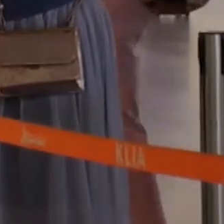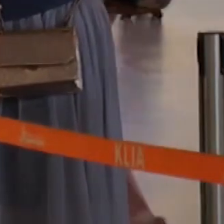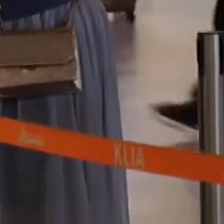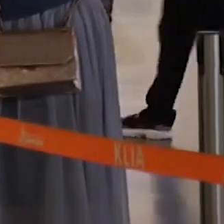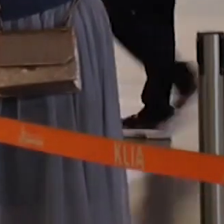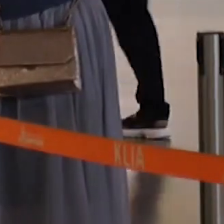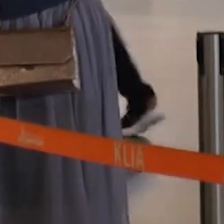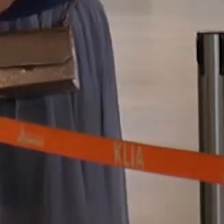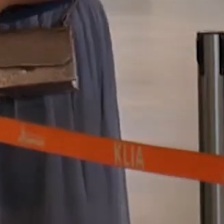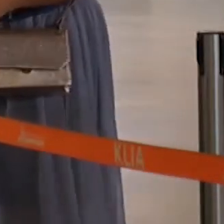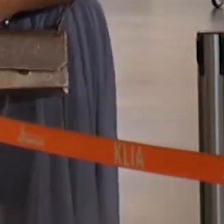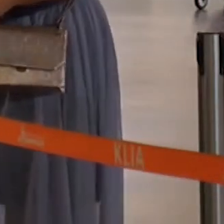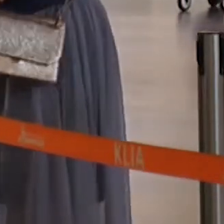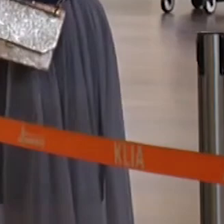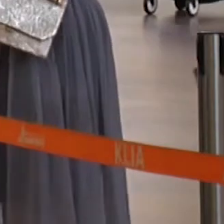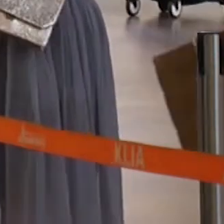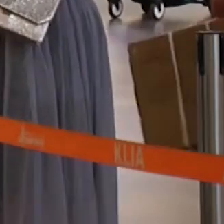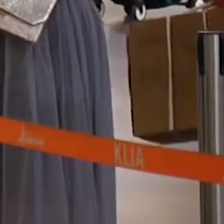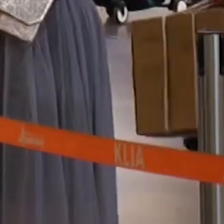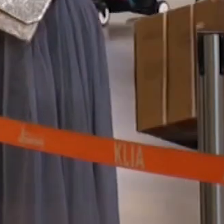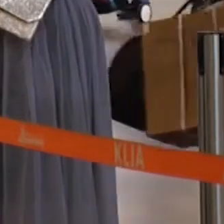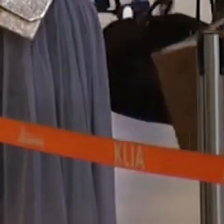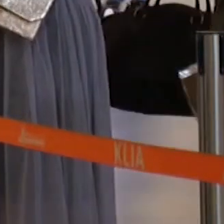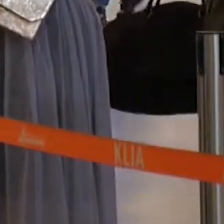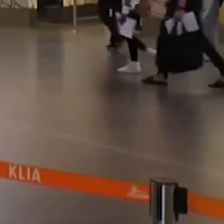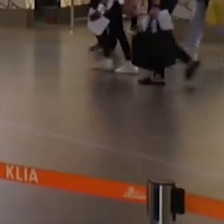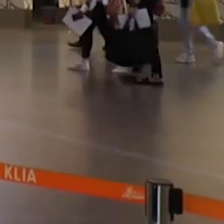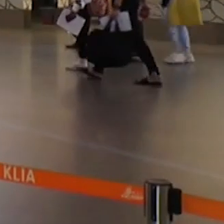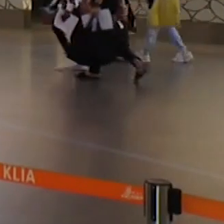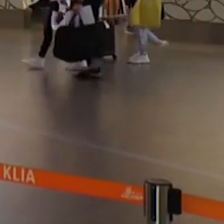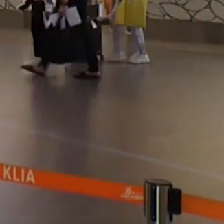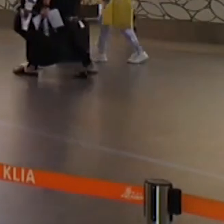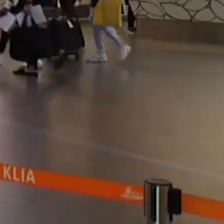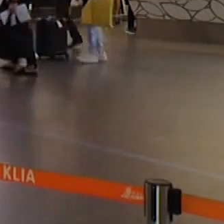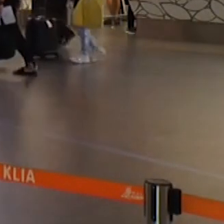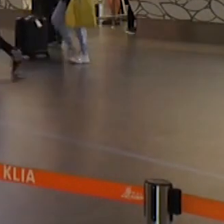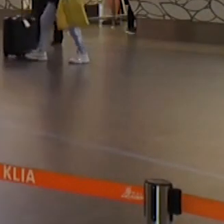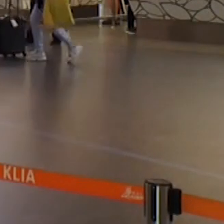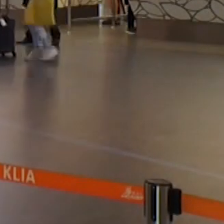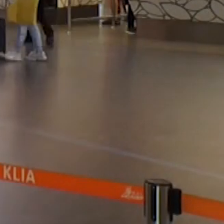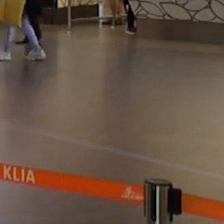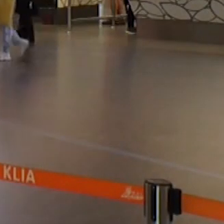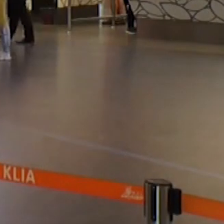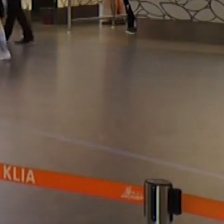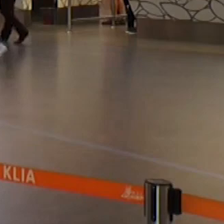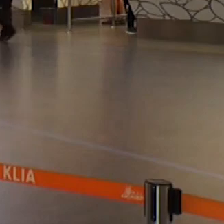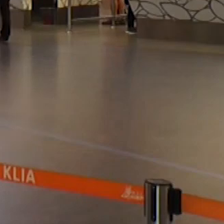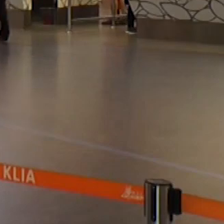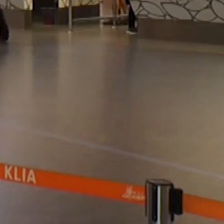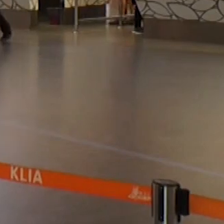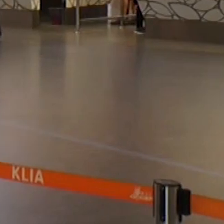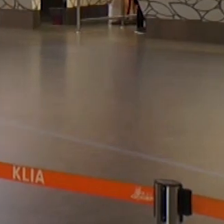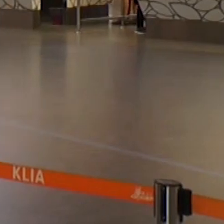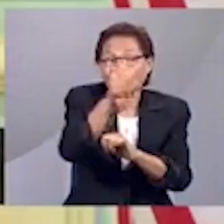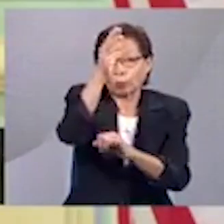mereka berada di hotel tu pada 9 hari bulan. 3 hari saja. 9 hari bulan. 10 hari